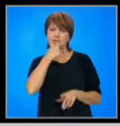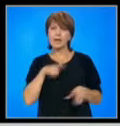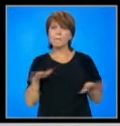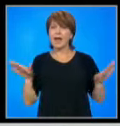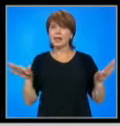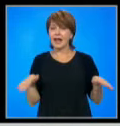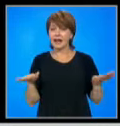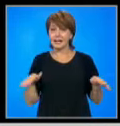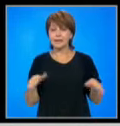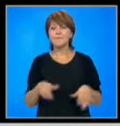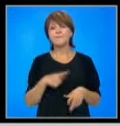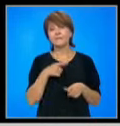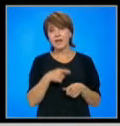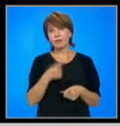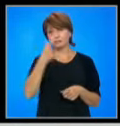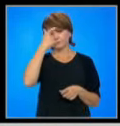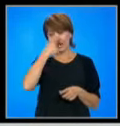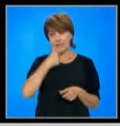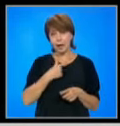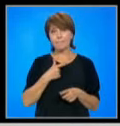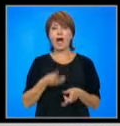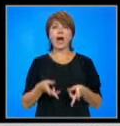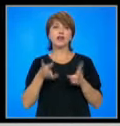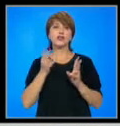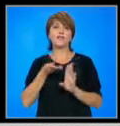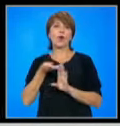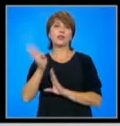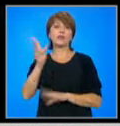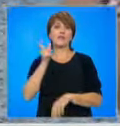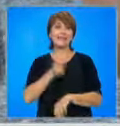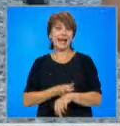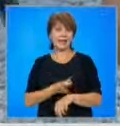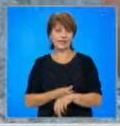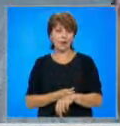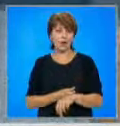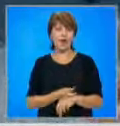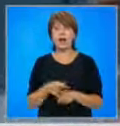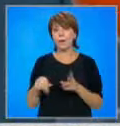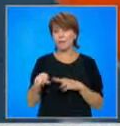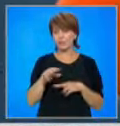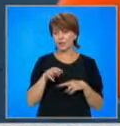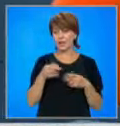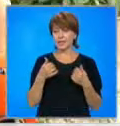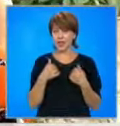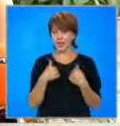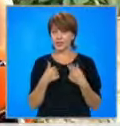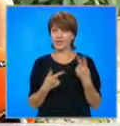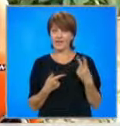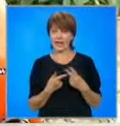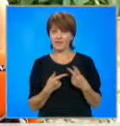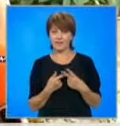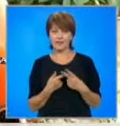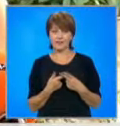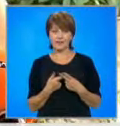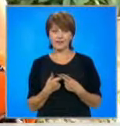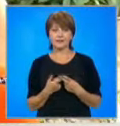подобрил и Гергана решила сама да го закара до Зелени Балкани в Стара Загора. Преди това обаче ни потърси за съдействие. И